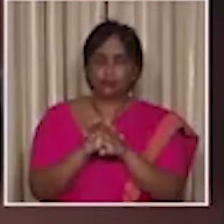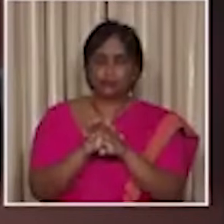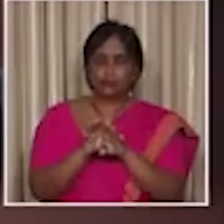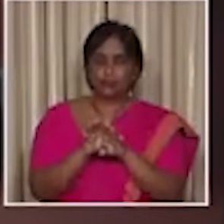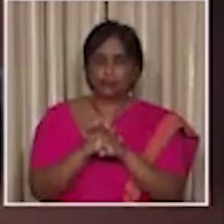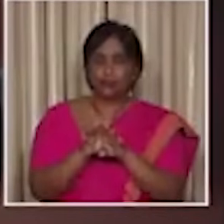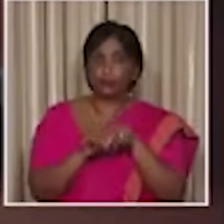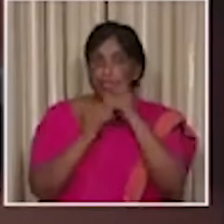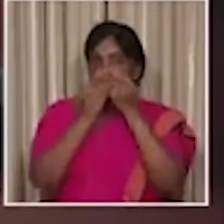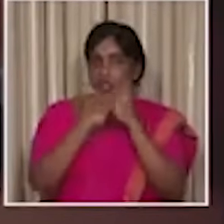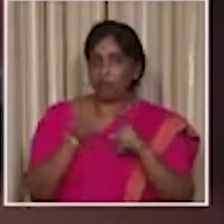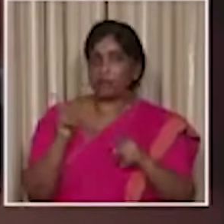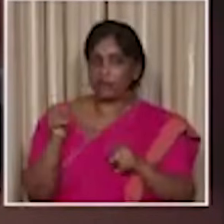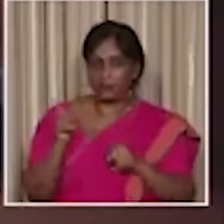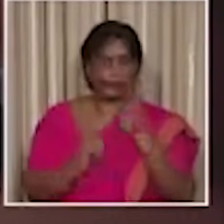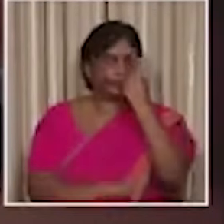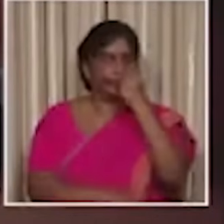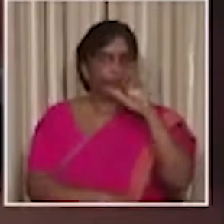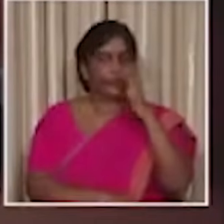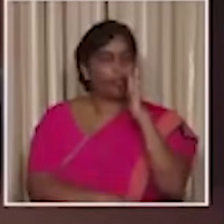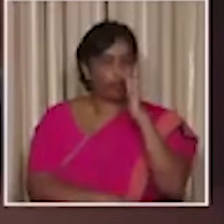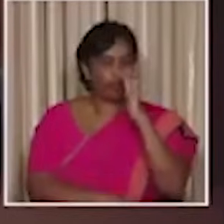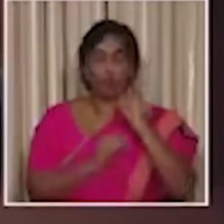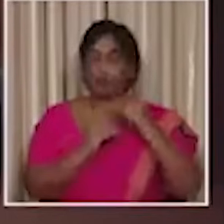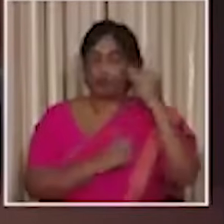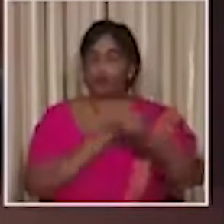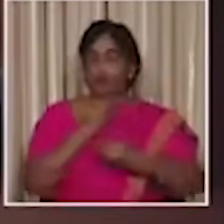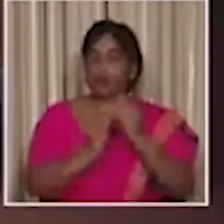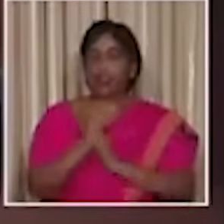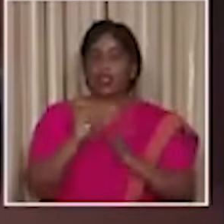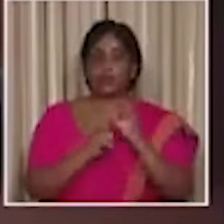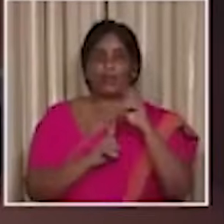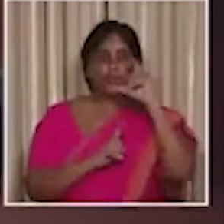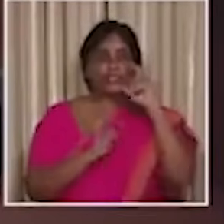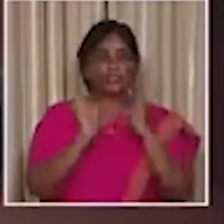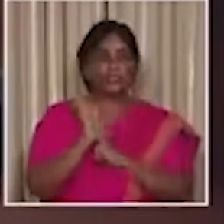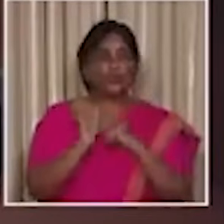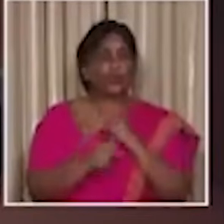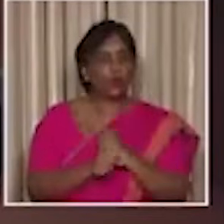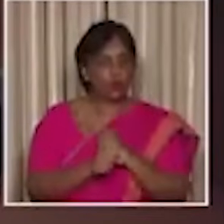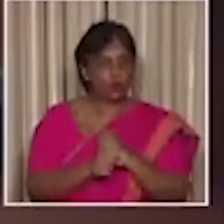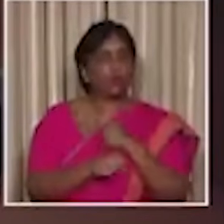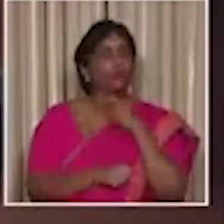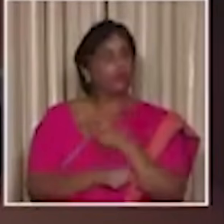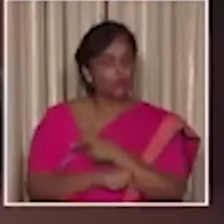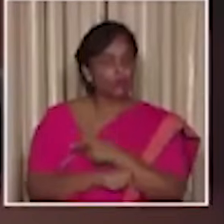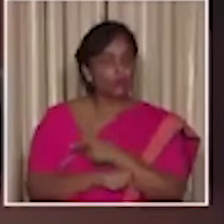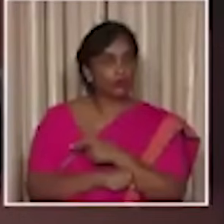තමයි ආරම්භය. 1990 දශකයේදී අනාගතයේදී කර්මාන්ත ඇමති සීවි ගුණරත්න ඇතුළු ආණ්ඩුව මේ